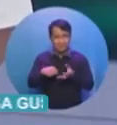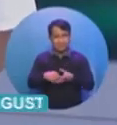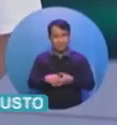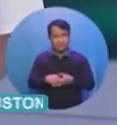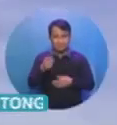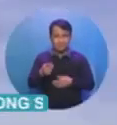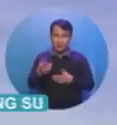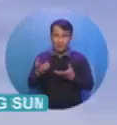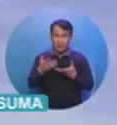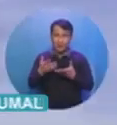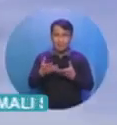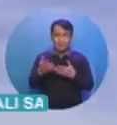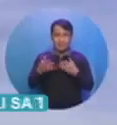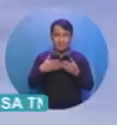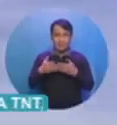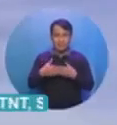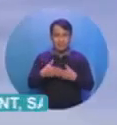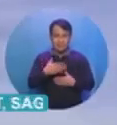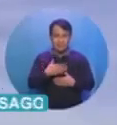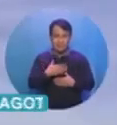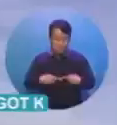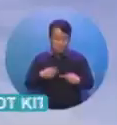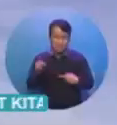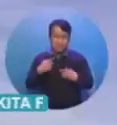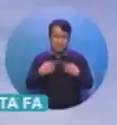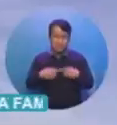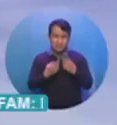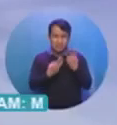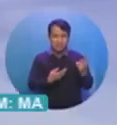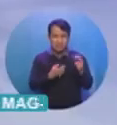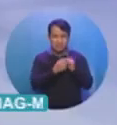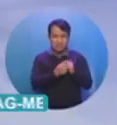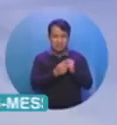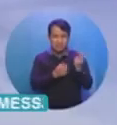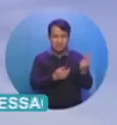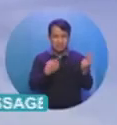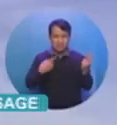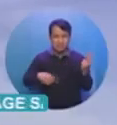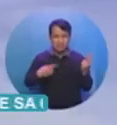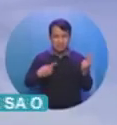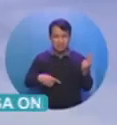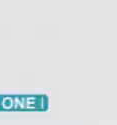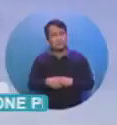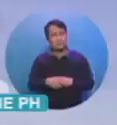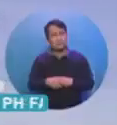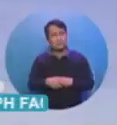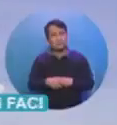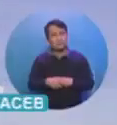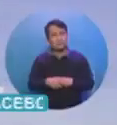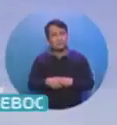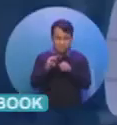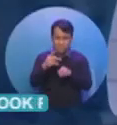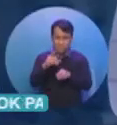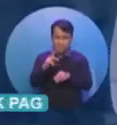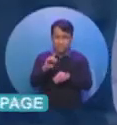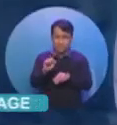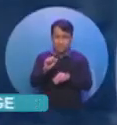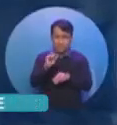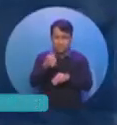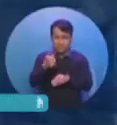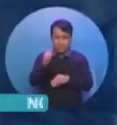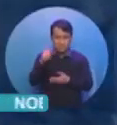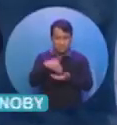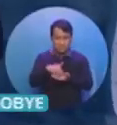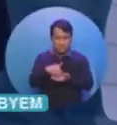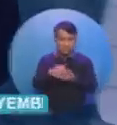Baby! Okay, nanonood. Ah, sige, anong kulay ng damit ng dalawang katabi ko? Anong kulay ng damit nila? Ma'am,